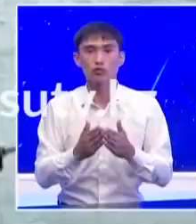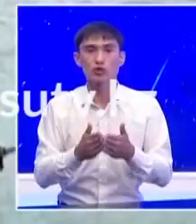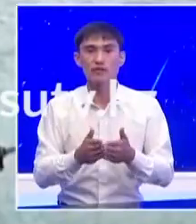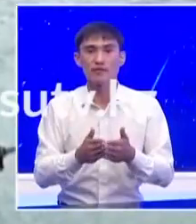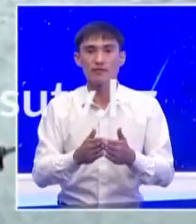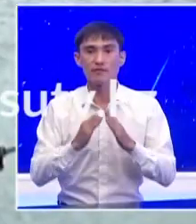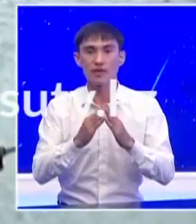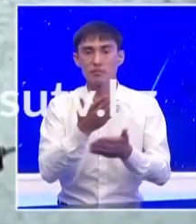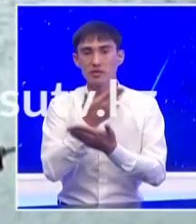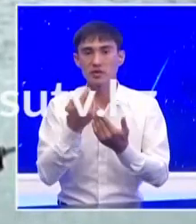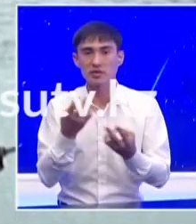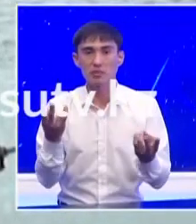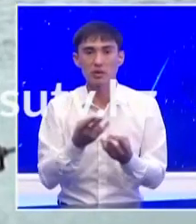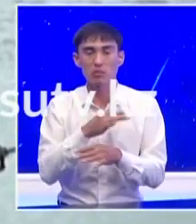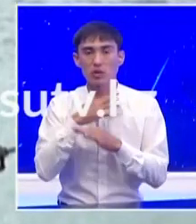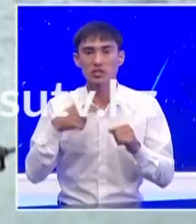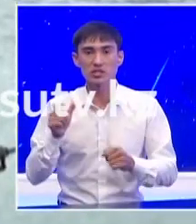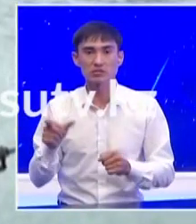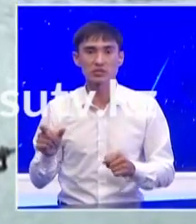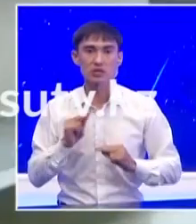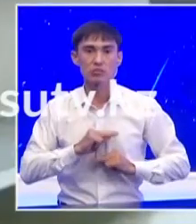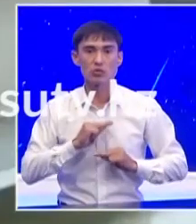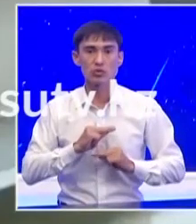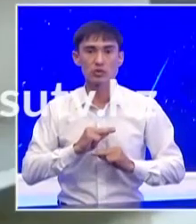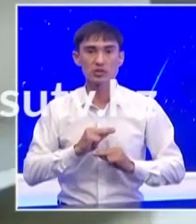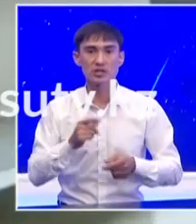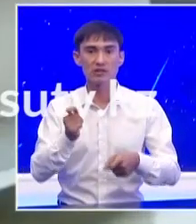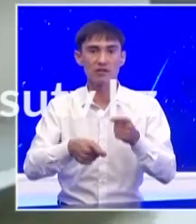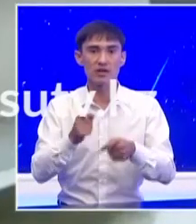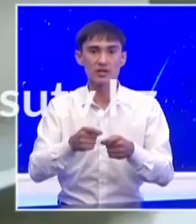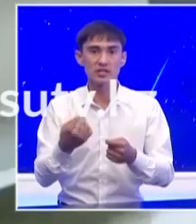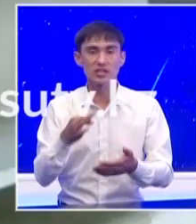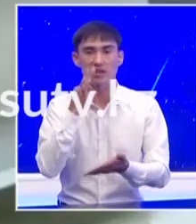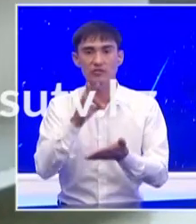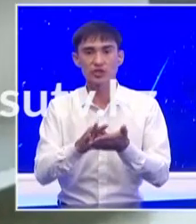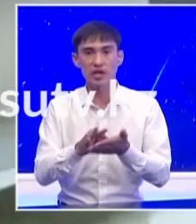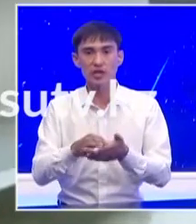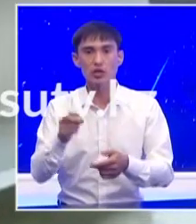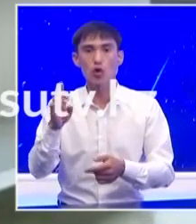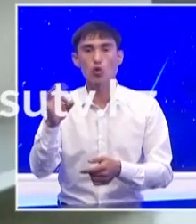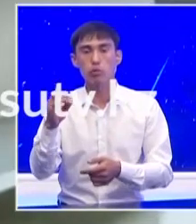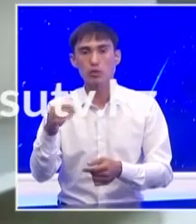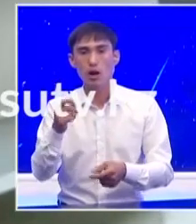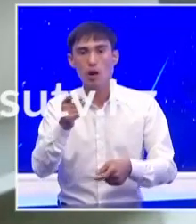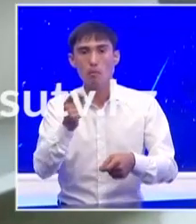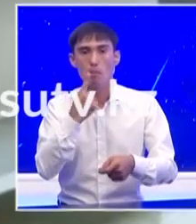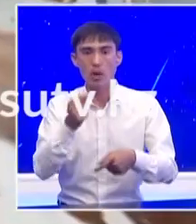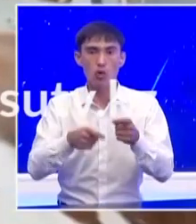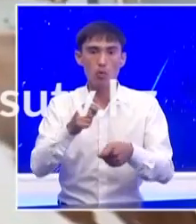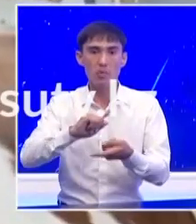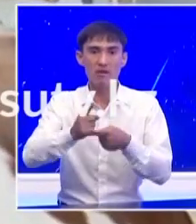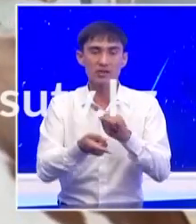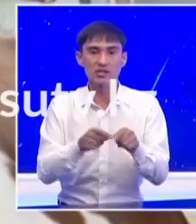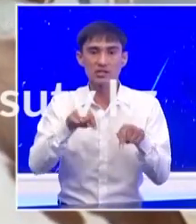нет необходимости в многочисленном персонале. За доение здесь отвечает робот. Молоко перерабатывается тут же, на месте.